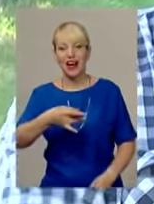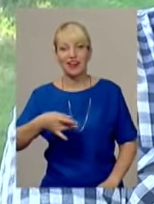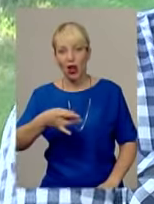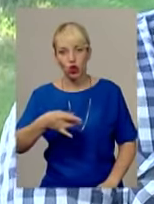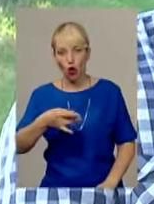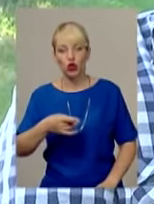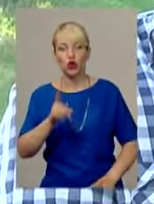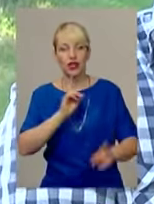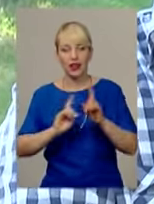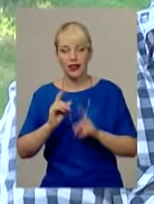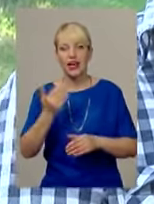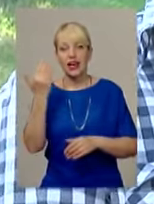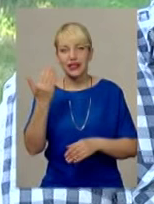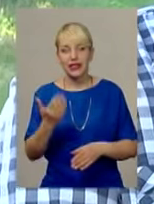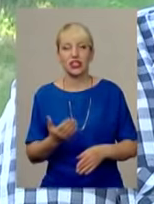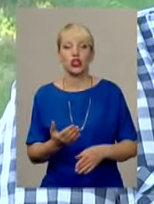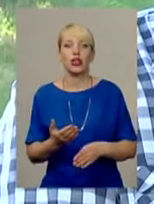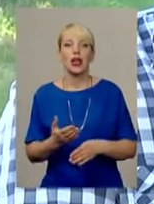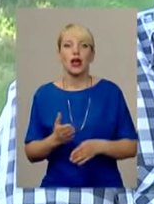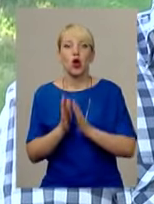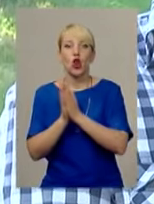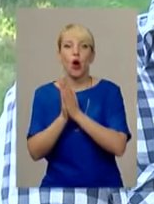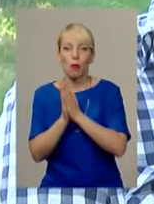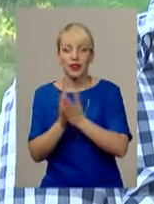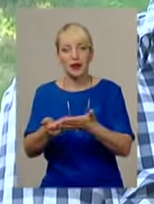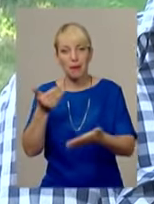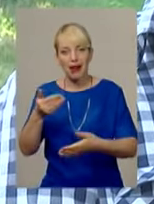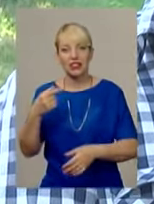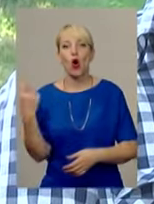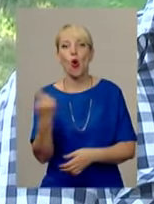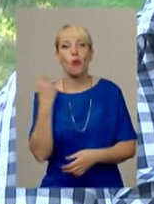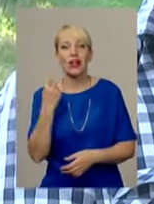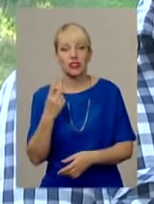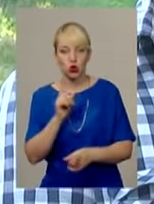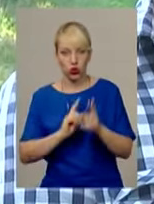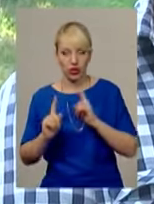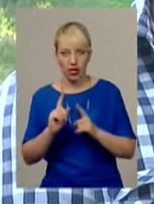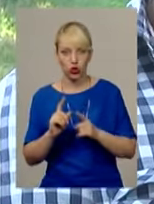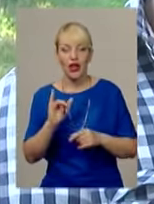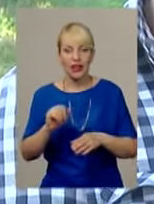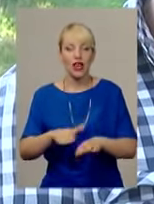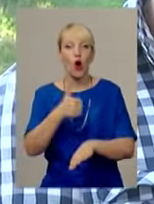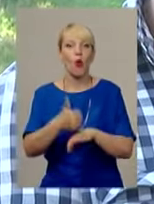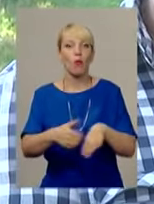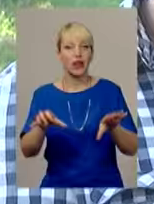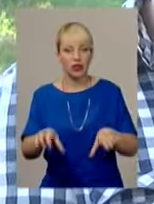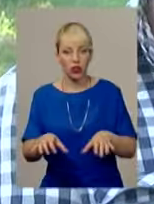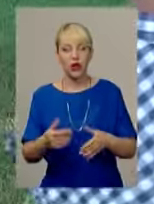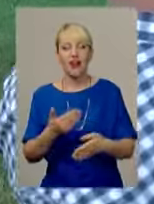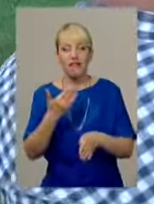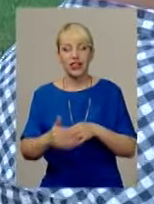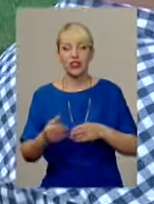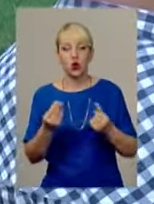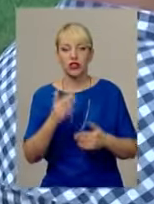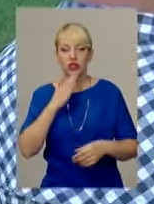їхнім сприянням і клопотанням перед обласною радою та губернатором виділено коштів на нашу школу